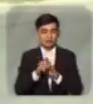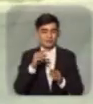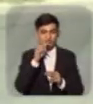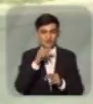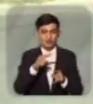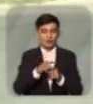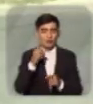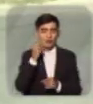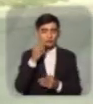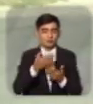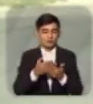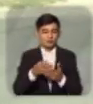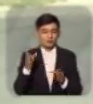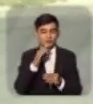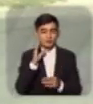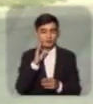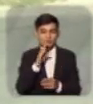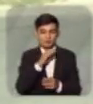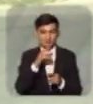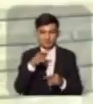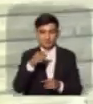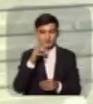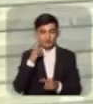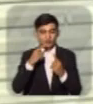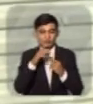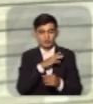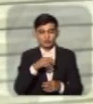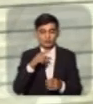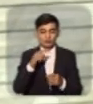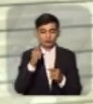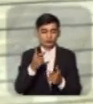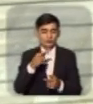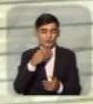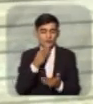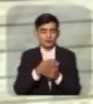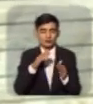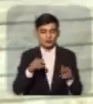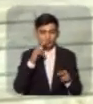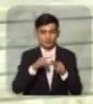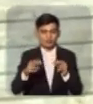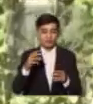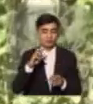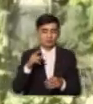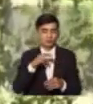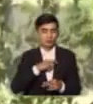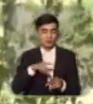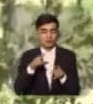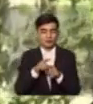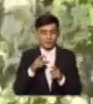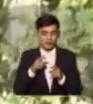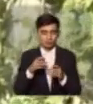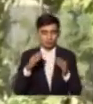Бұл тапа-тал түсте балаларынан айрылып қаламба деп жылаған ананың зары. Көз алдында өртеніп жатқан үйіне кіріп, кішкентайларын сыртқа алып